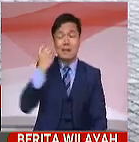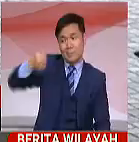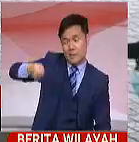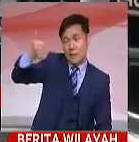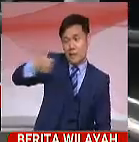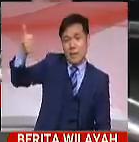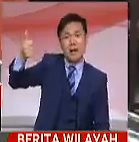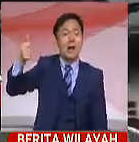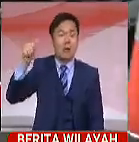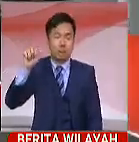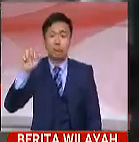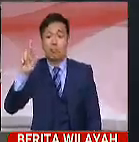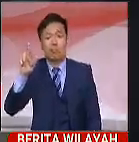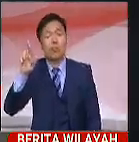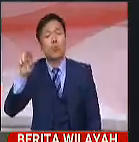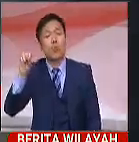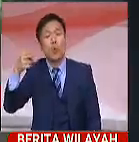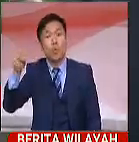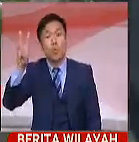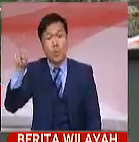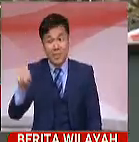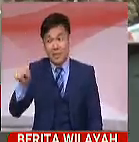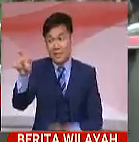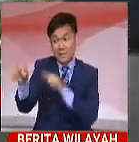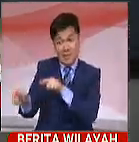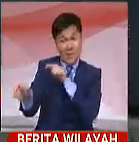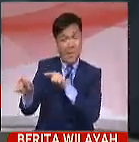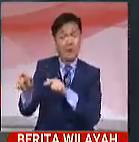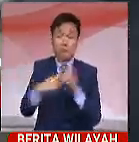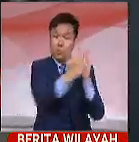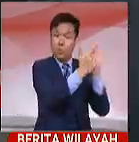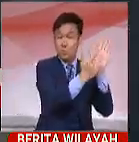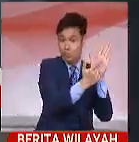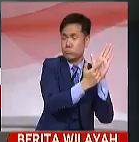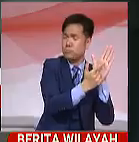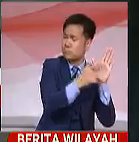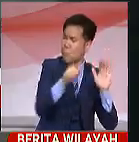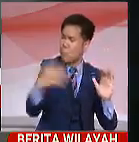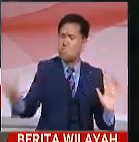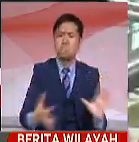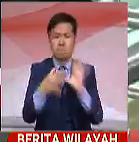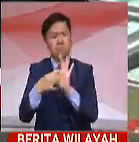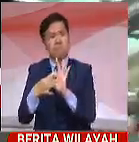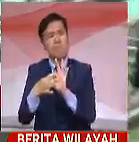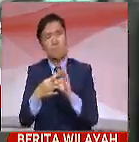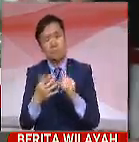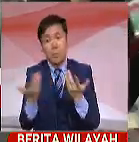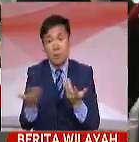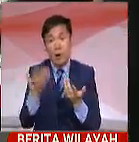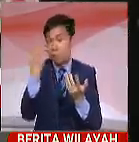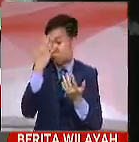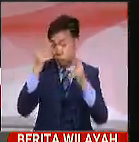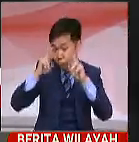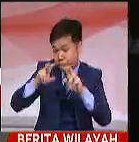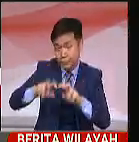Norin Badarudin. Peguamnya Tishanshi Divan berkata anak guamnya sedia memberi kerjasama sepenuhnya bagi melengkapkan